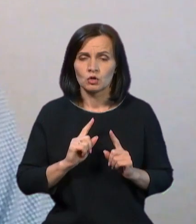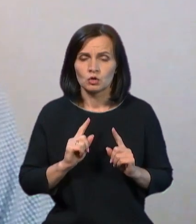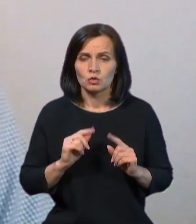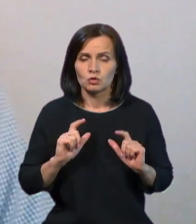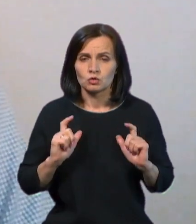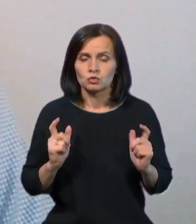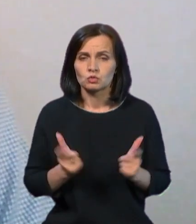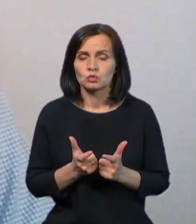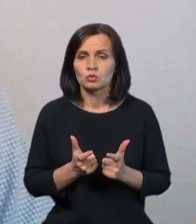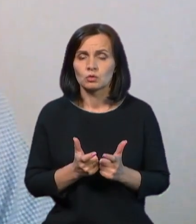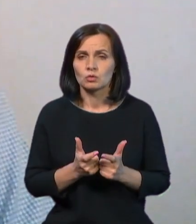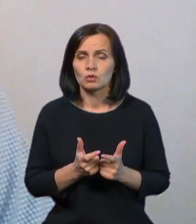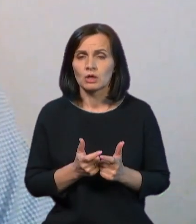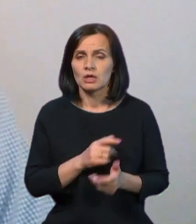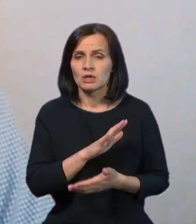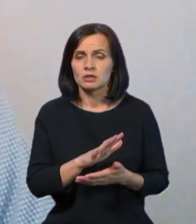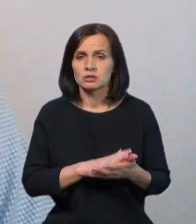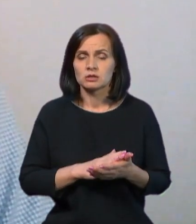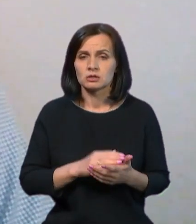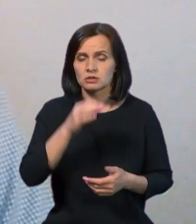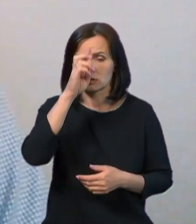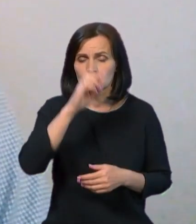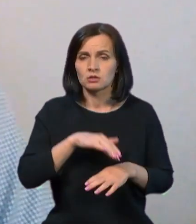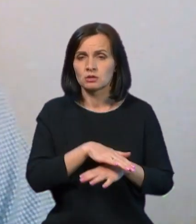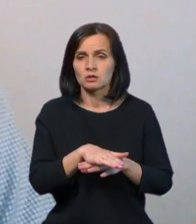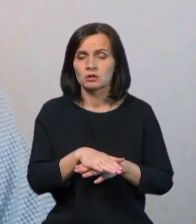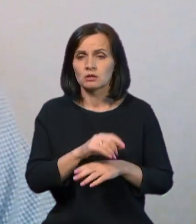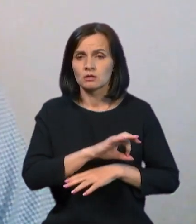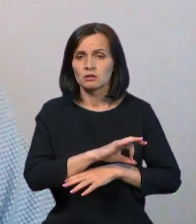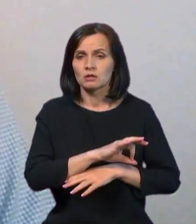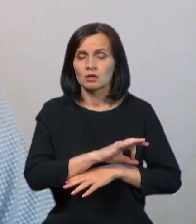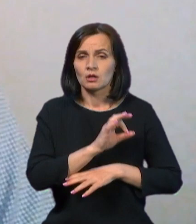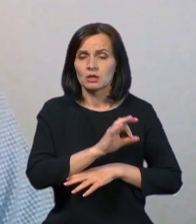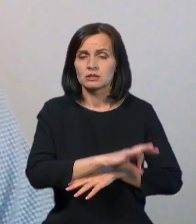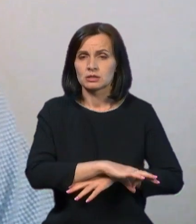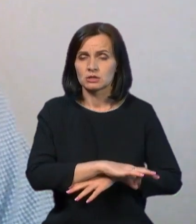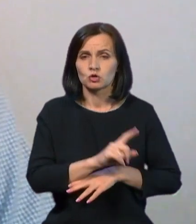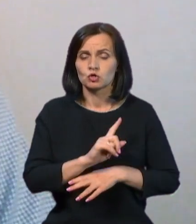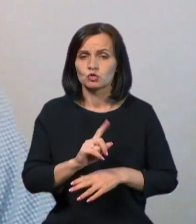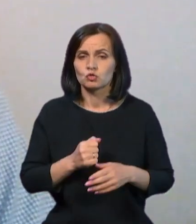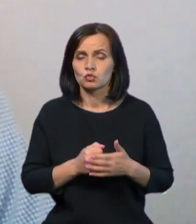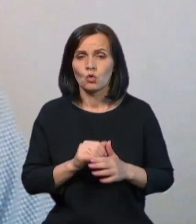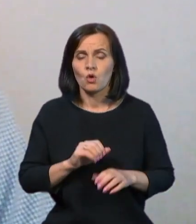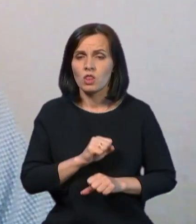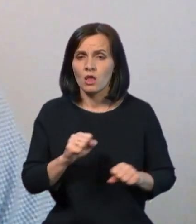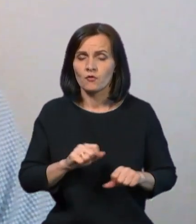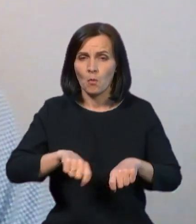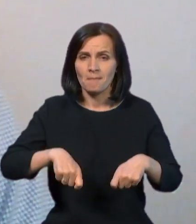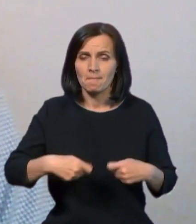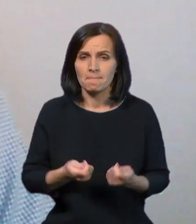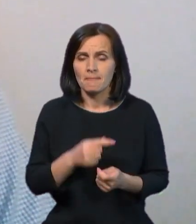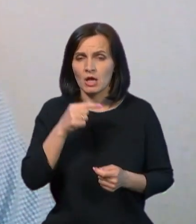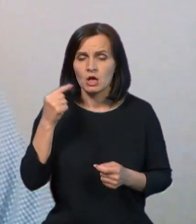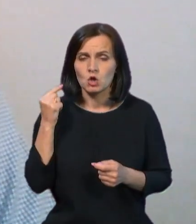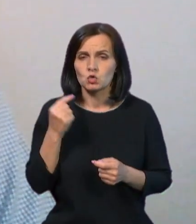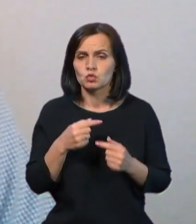передачі ракетних технологій Ірану Російській Федерації. Вся попередня інформація, яка озвучувалася з приводу можливості передачі